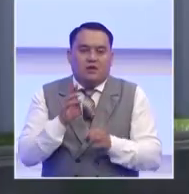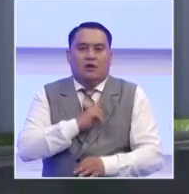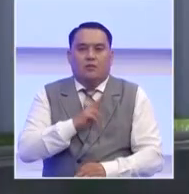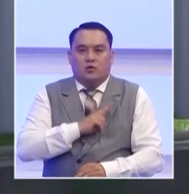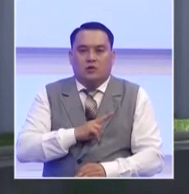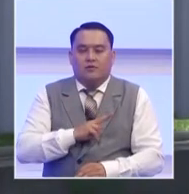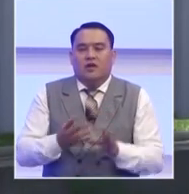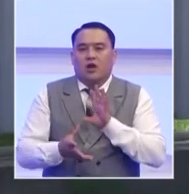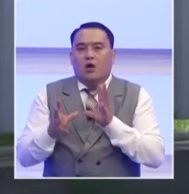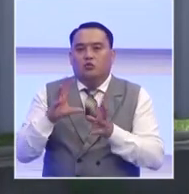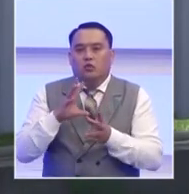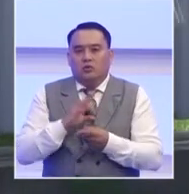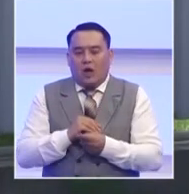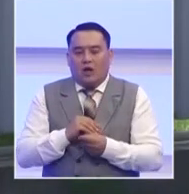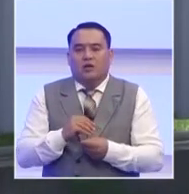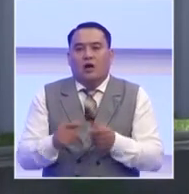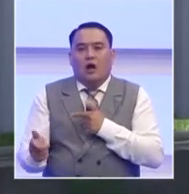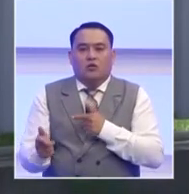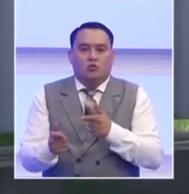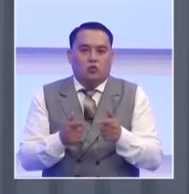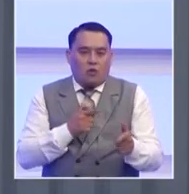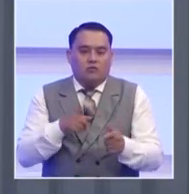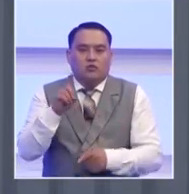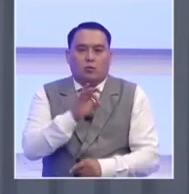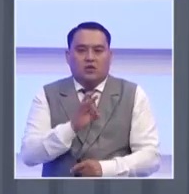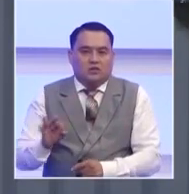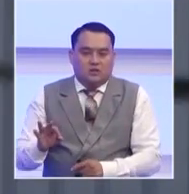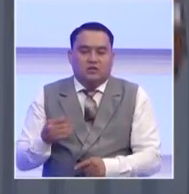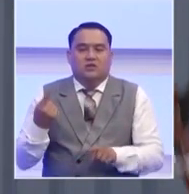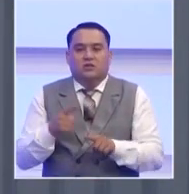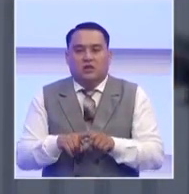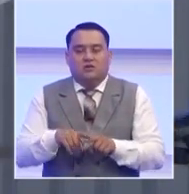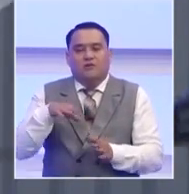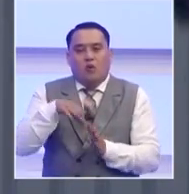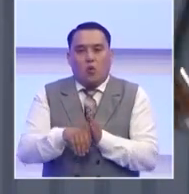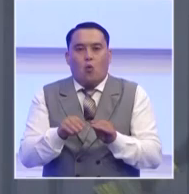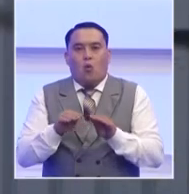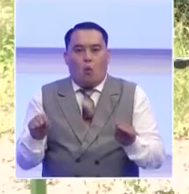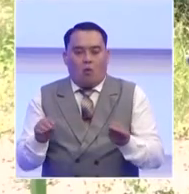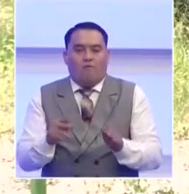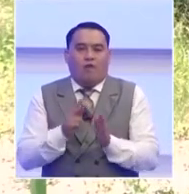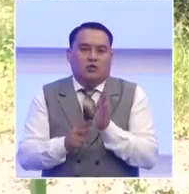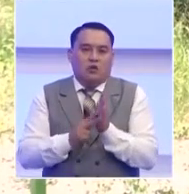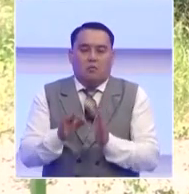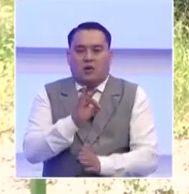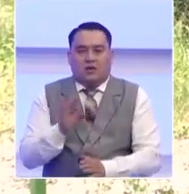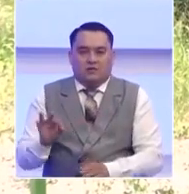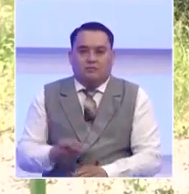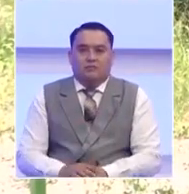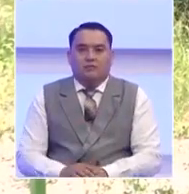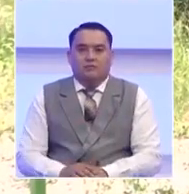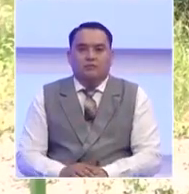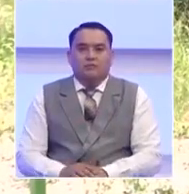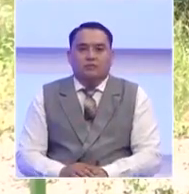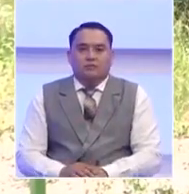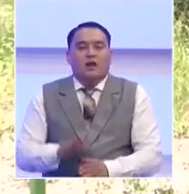Как результат, сейчас спортсмены физически готовы на 100%. А вот техническая составляющая на уровне 80% от пиковой формы.